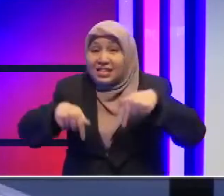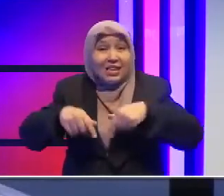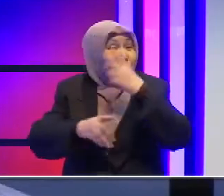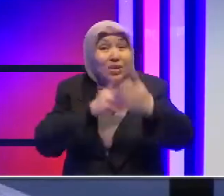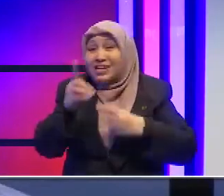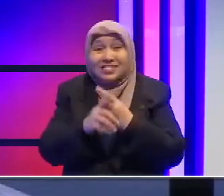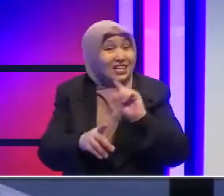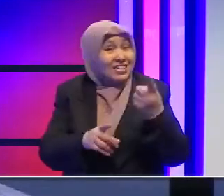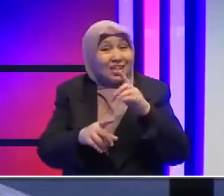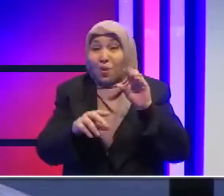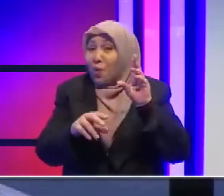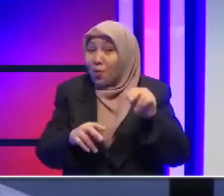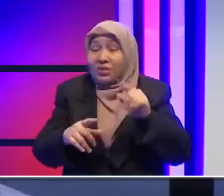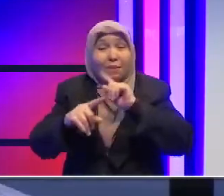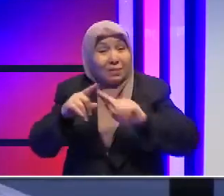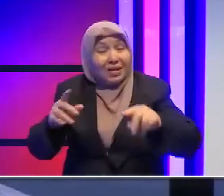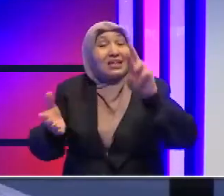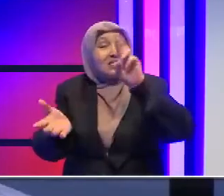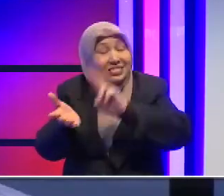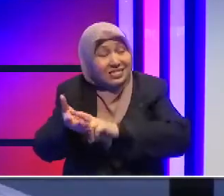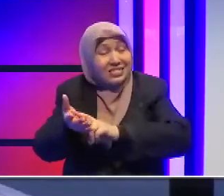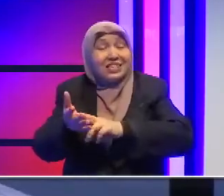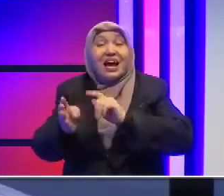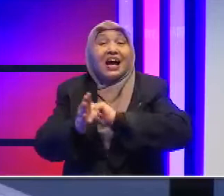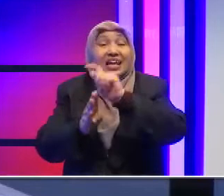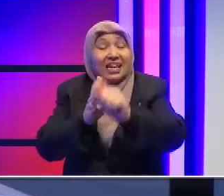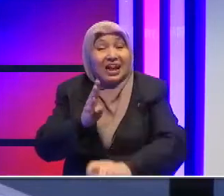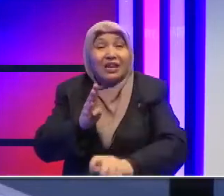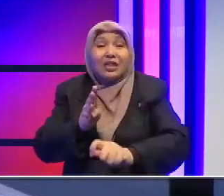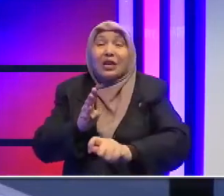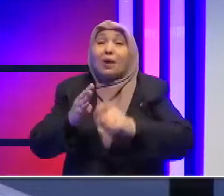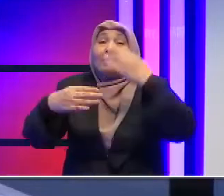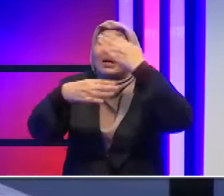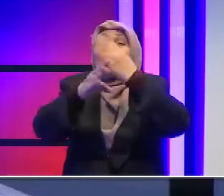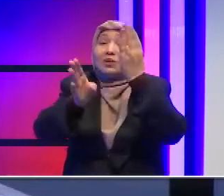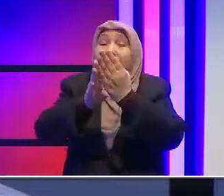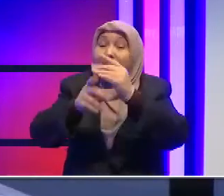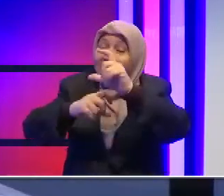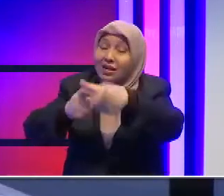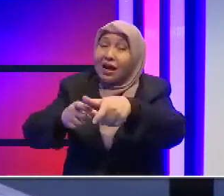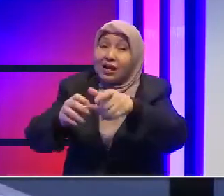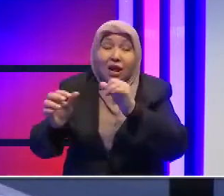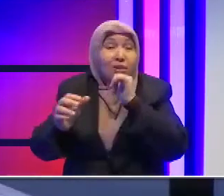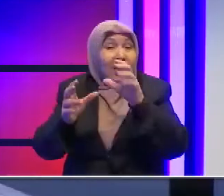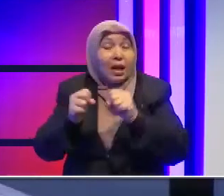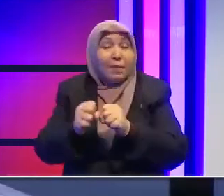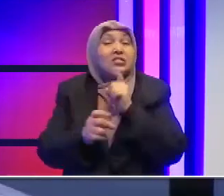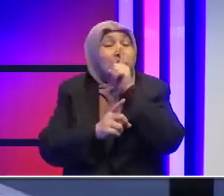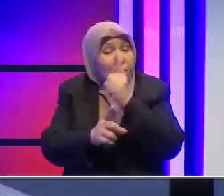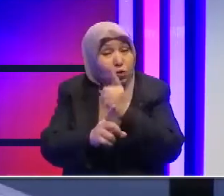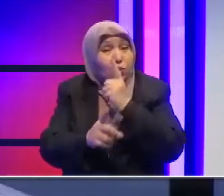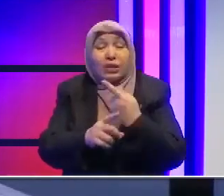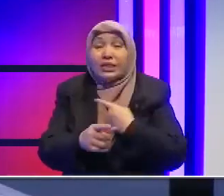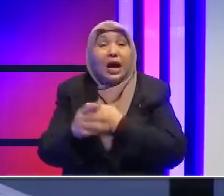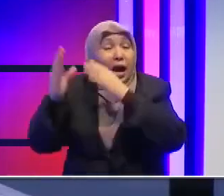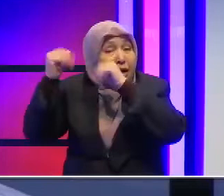tapi rezeki kita juga adalah rezeki yang melibatkan rezeki di akhirat yang berbentuk ganjarannya. Kalau tak beroleh rezeki yang sebetul-betul yang kita